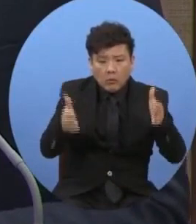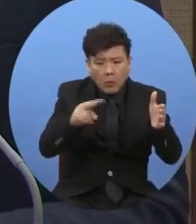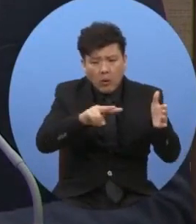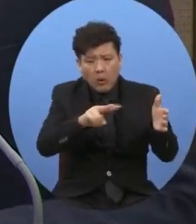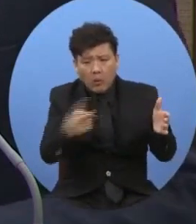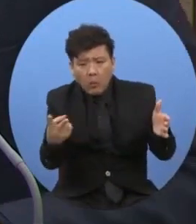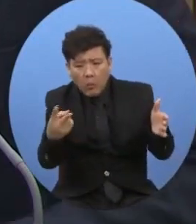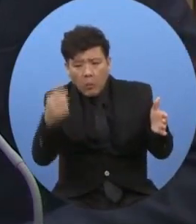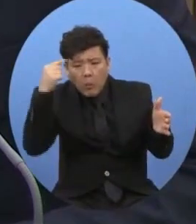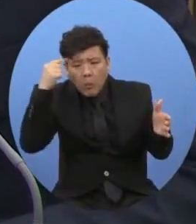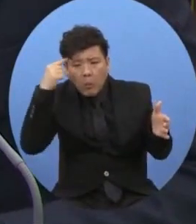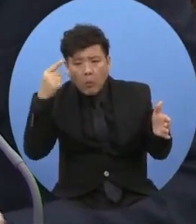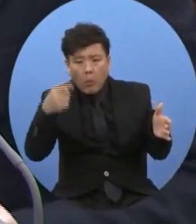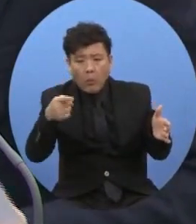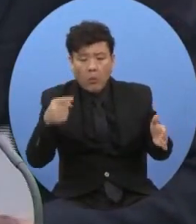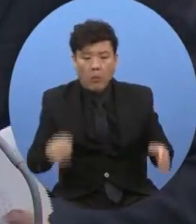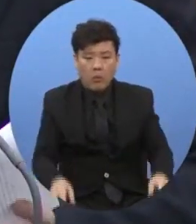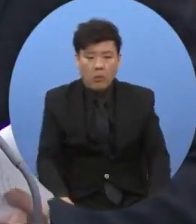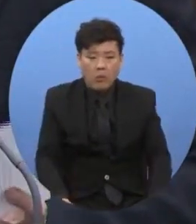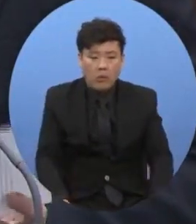같아요. 특별한 뭐 배경이 있으실까요?